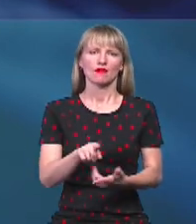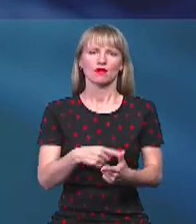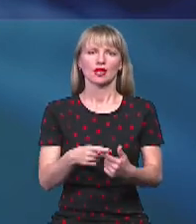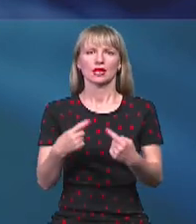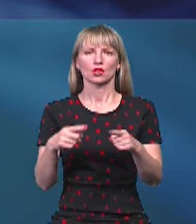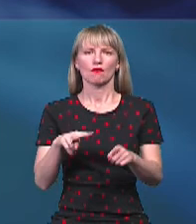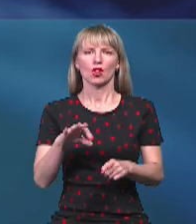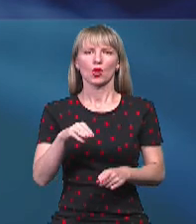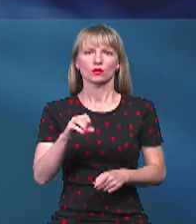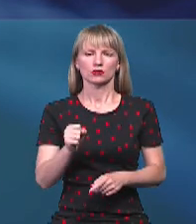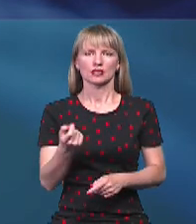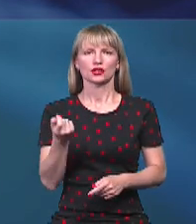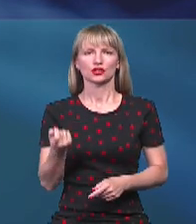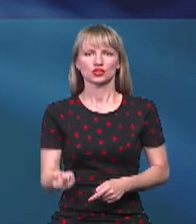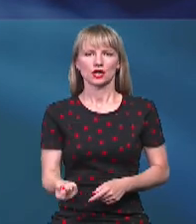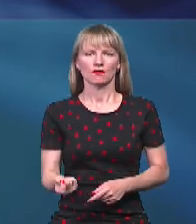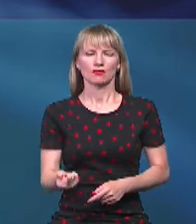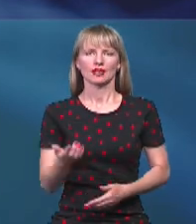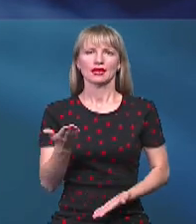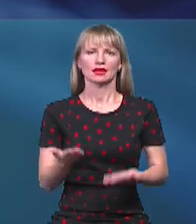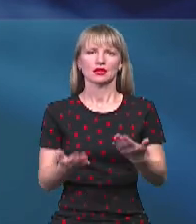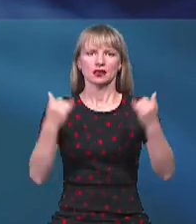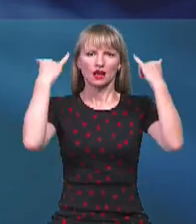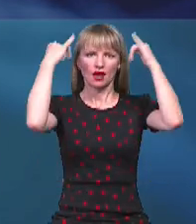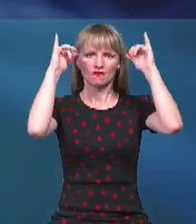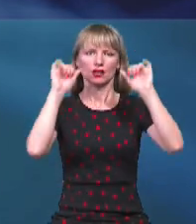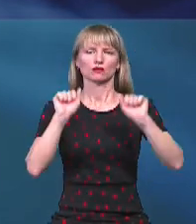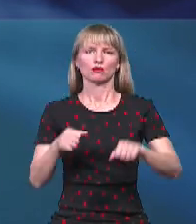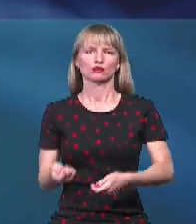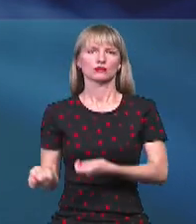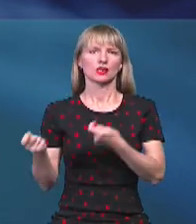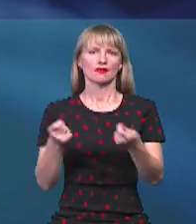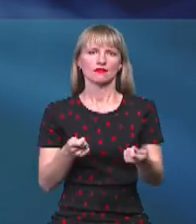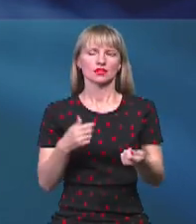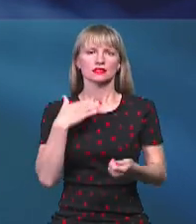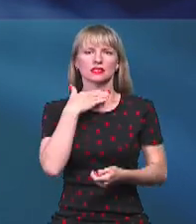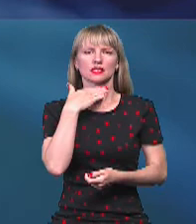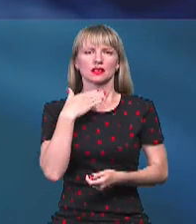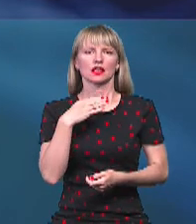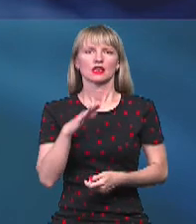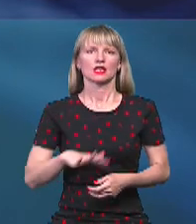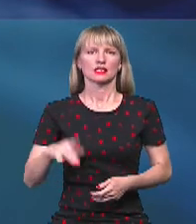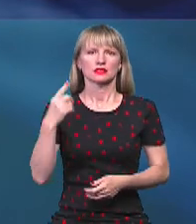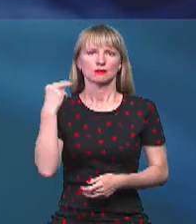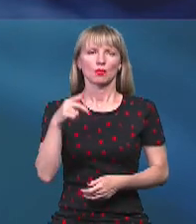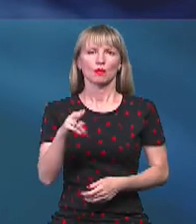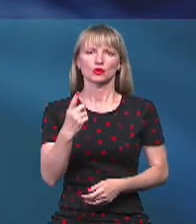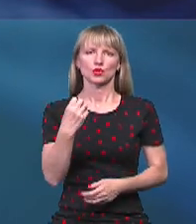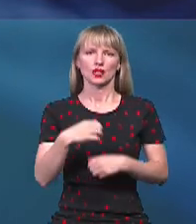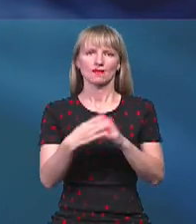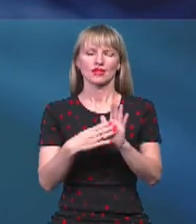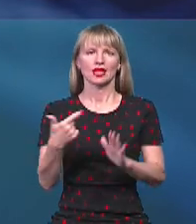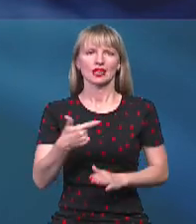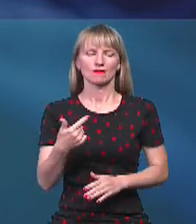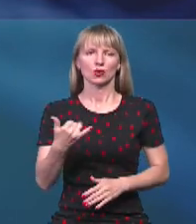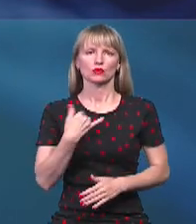лота получается дешевле. Если говядину могут поставлять в интернат на территории Запорожья по 119 гривен, а